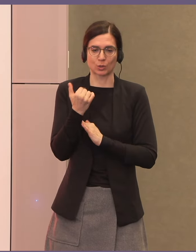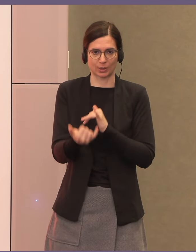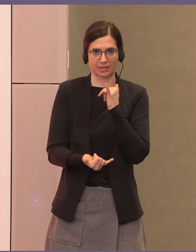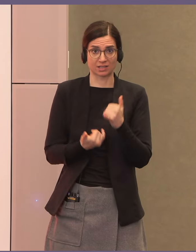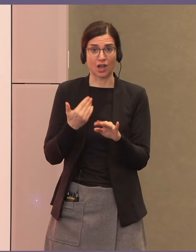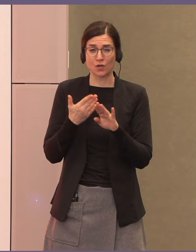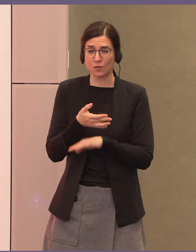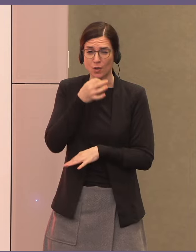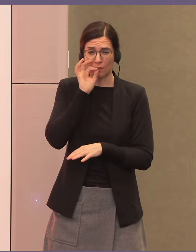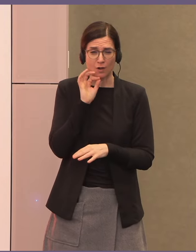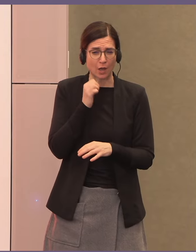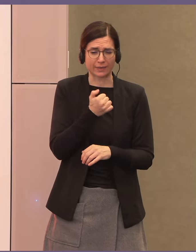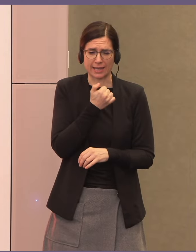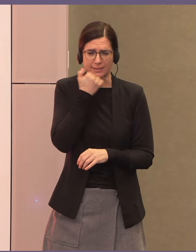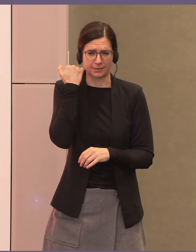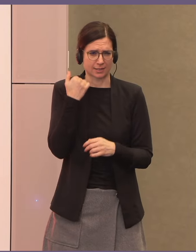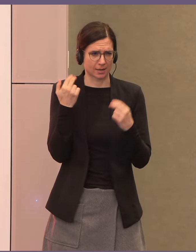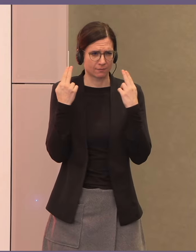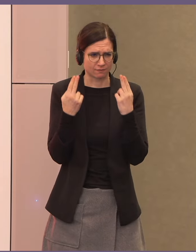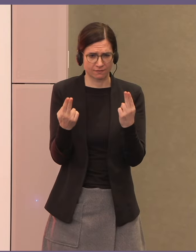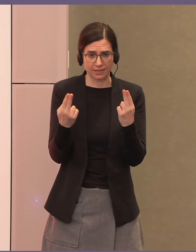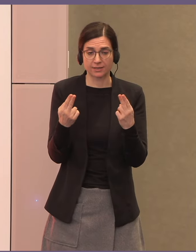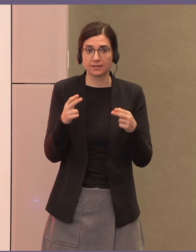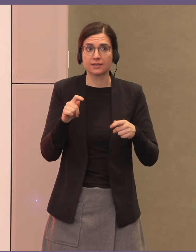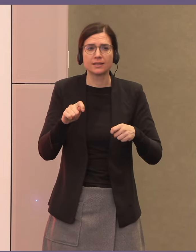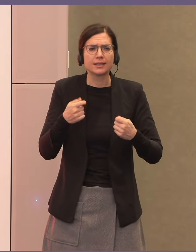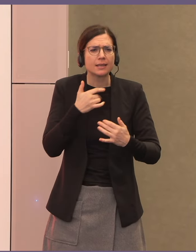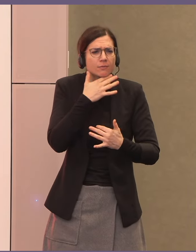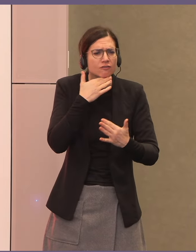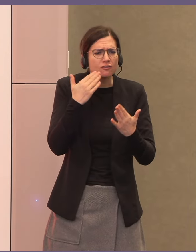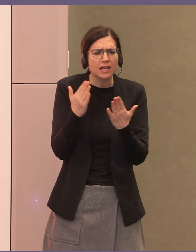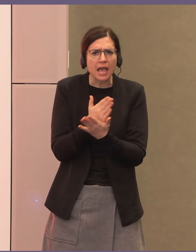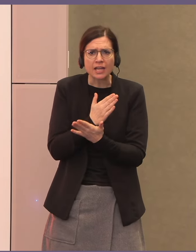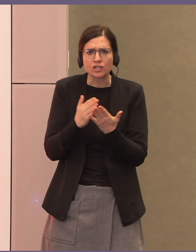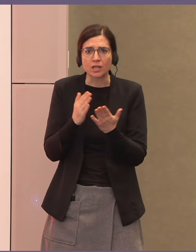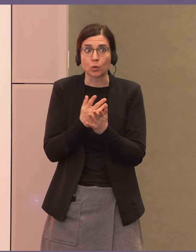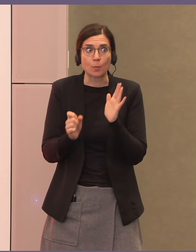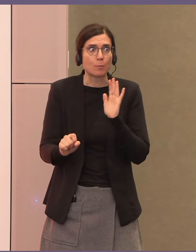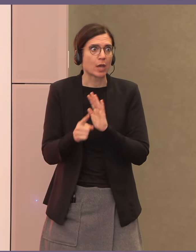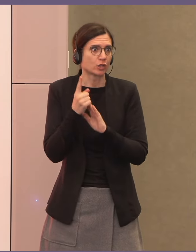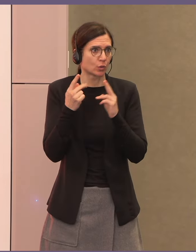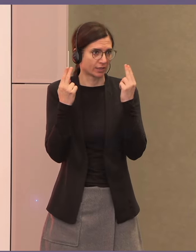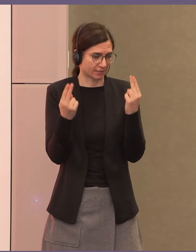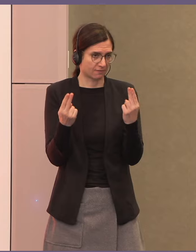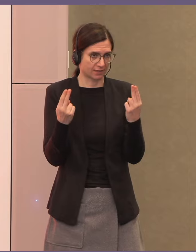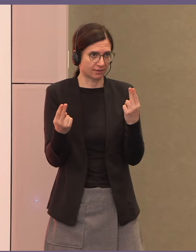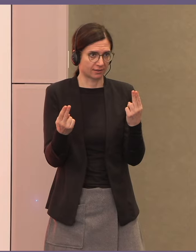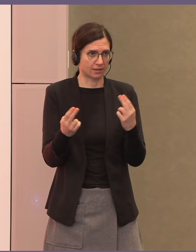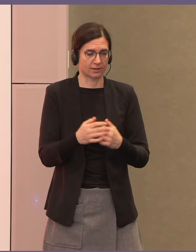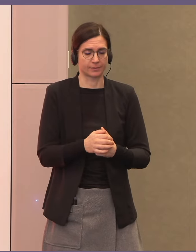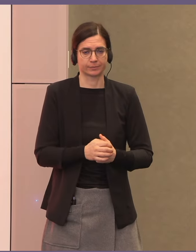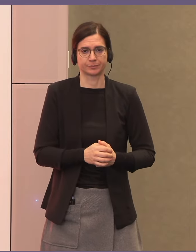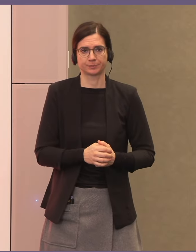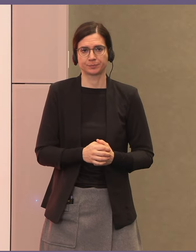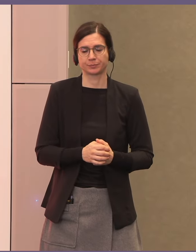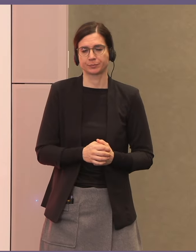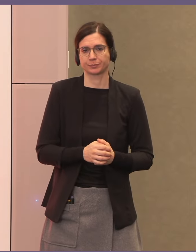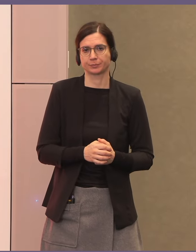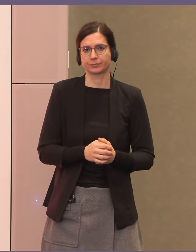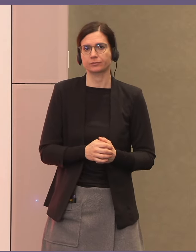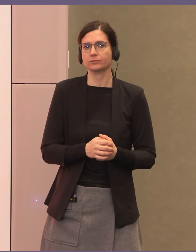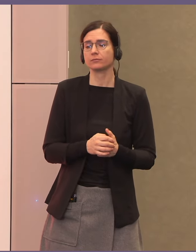extrem wichtig, weil es natürlich hier richtungsweisende Entscheidungen gibt und um richtungsweisende Entscheidungen geht,